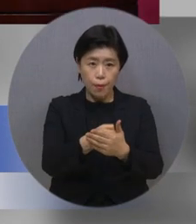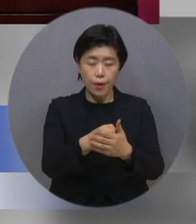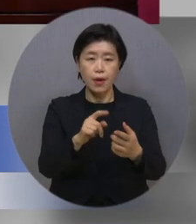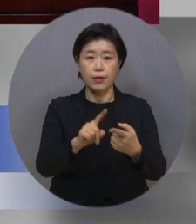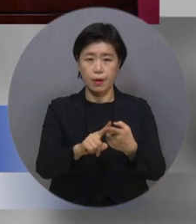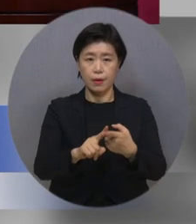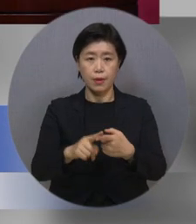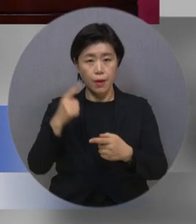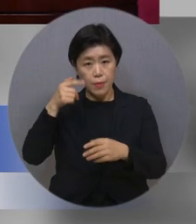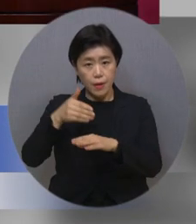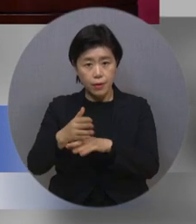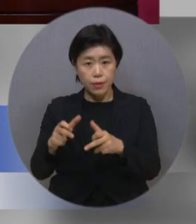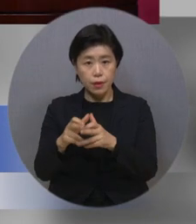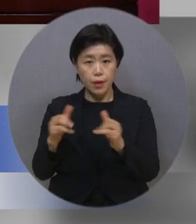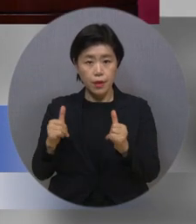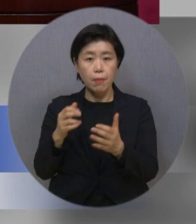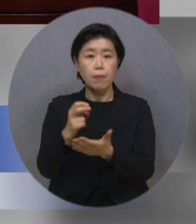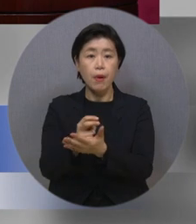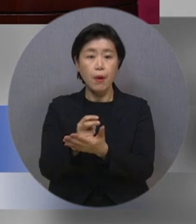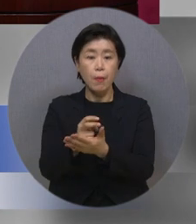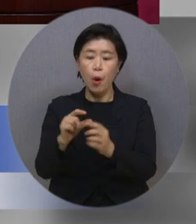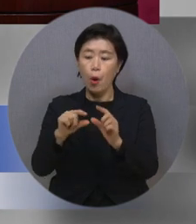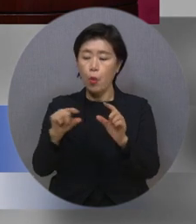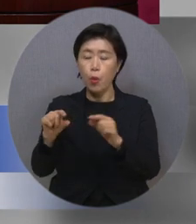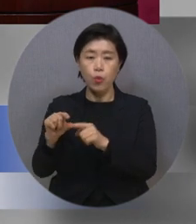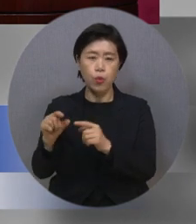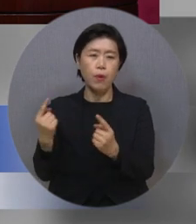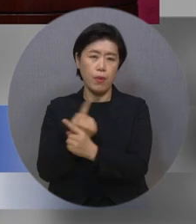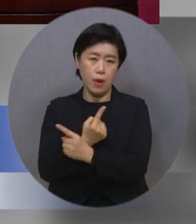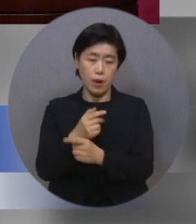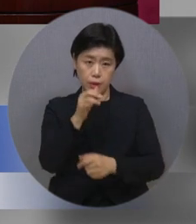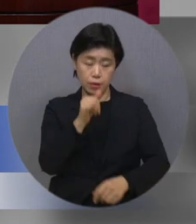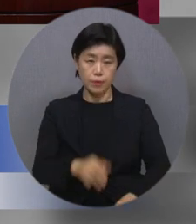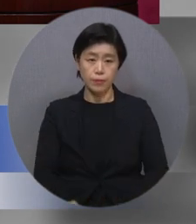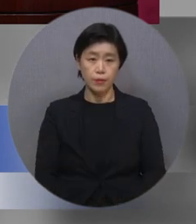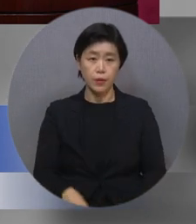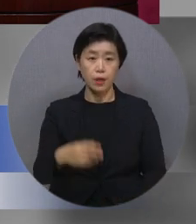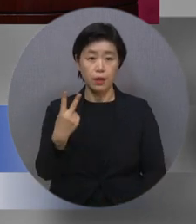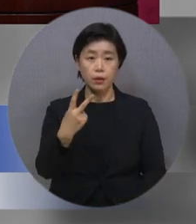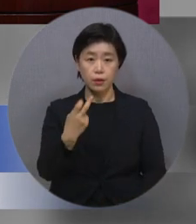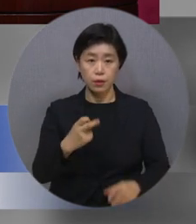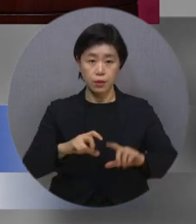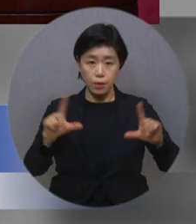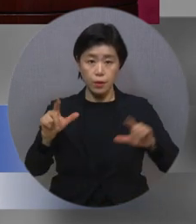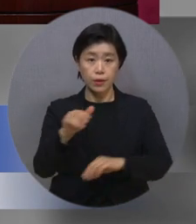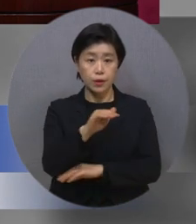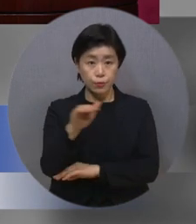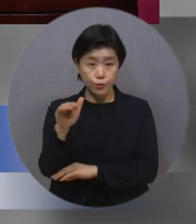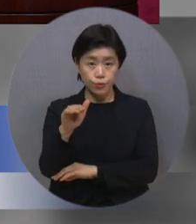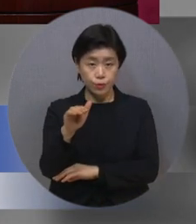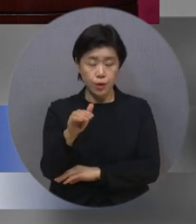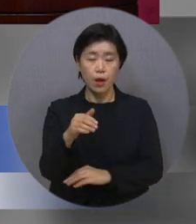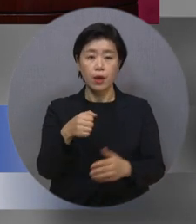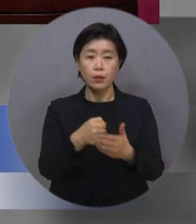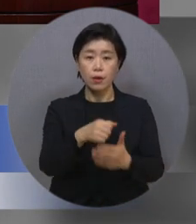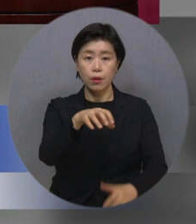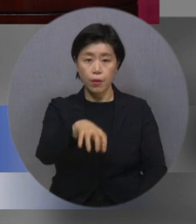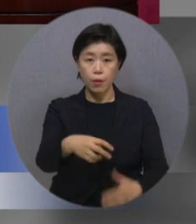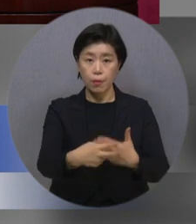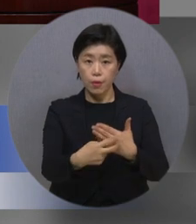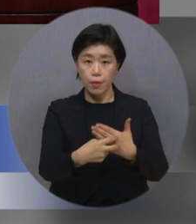하는 발달장애인법 일부 개정안이 발의됐습니다 지난 2021년 기준 거점 병원을 이용한